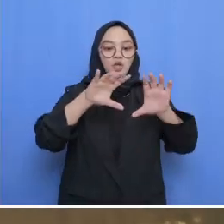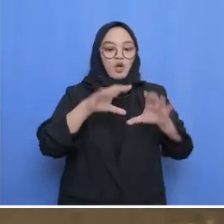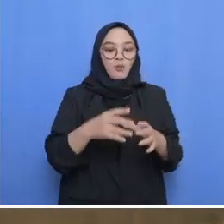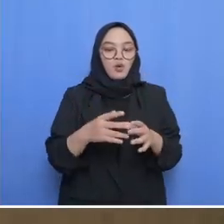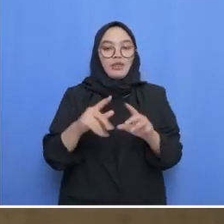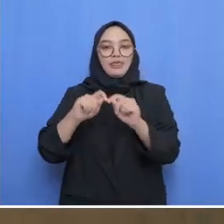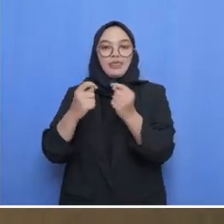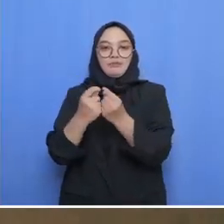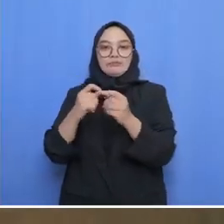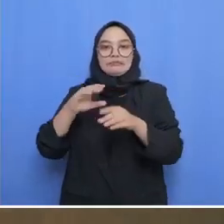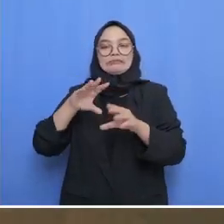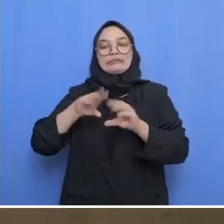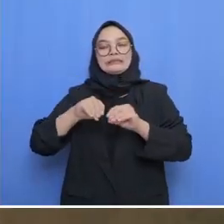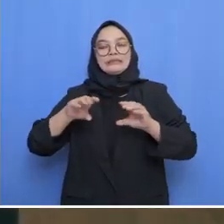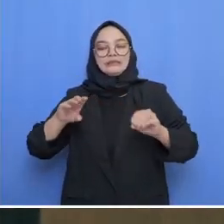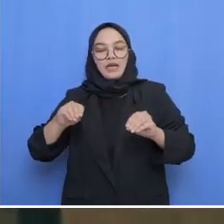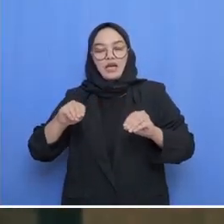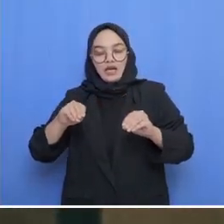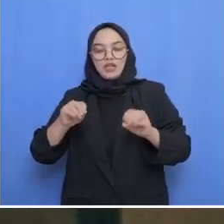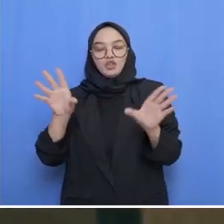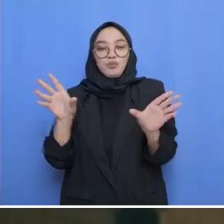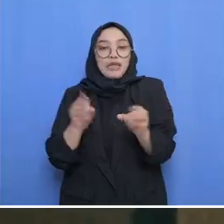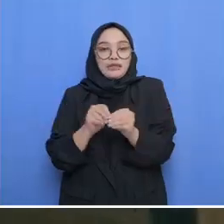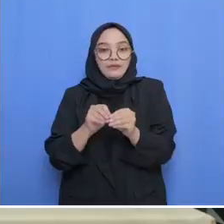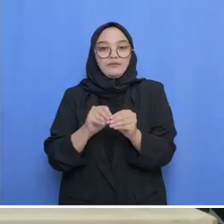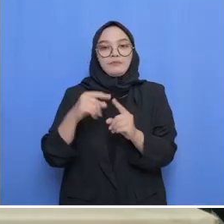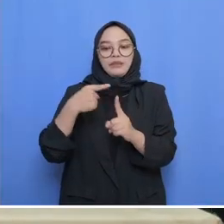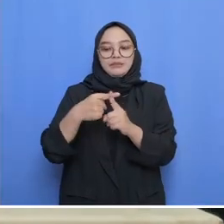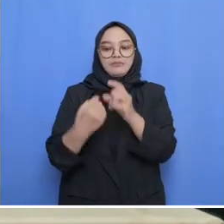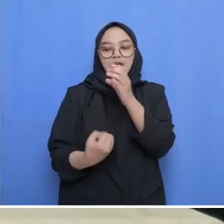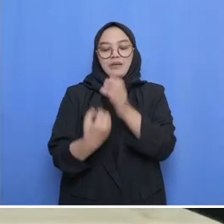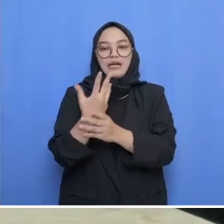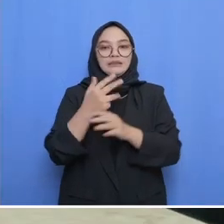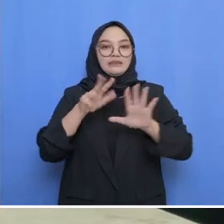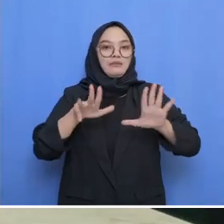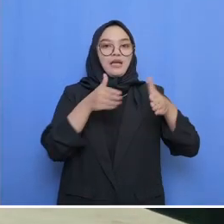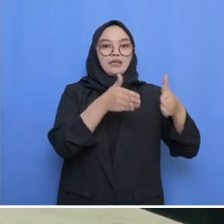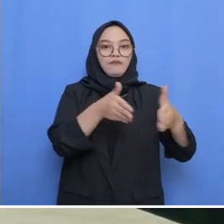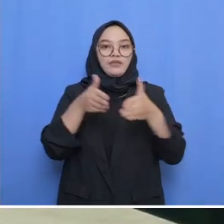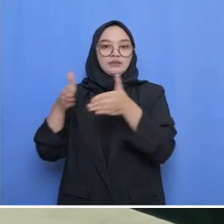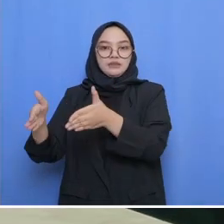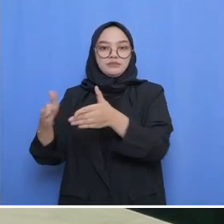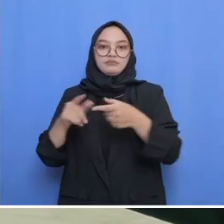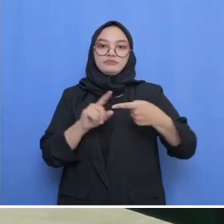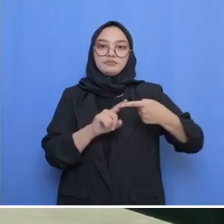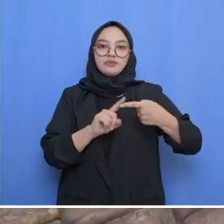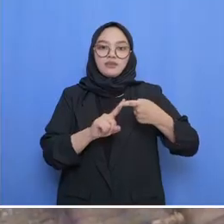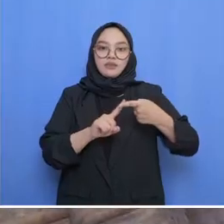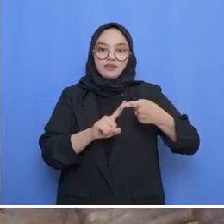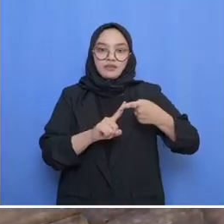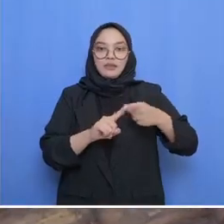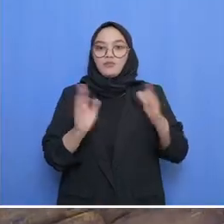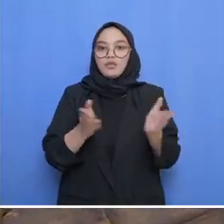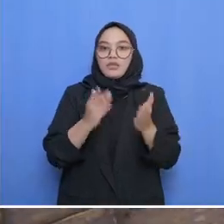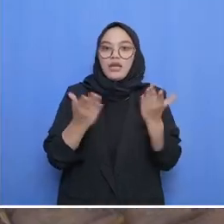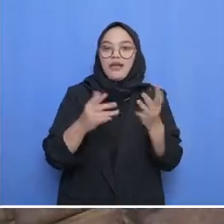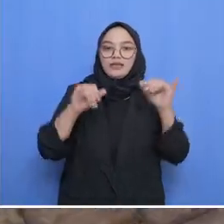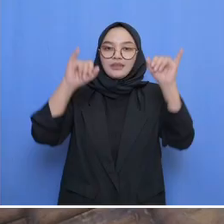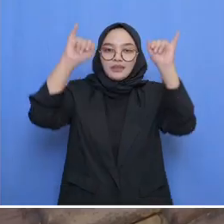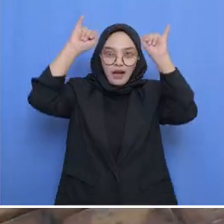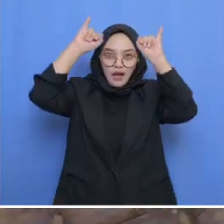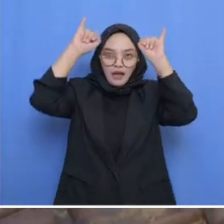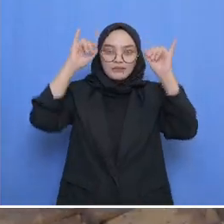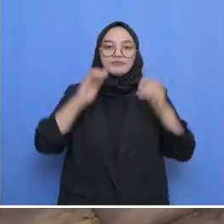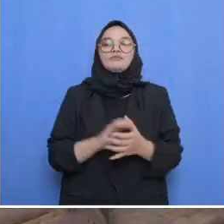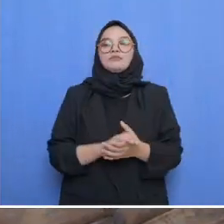umum, kelompok, dan tim kerja substantif, serta mengembangkan 9 divisi. Divisi Budidaya